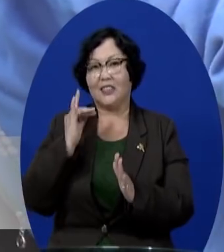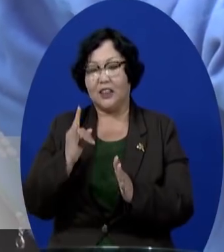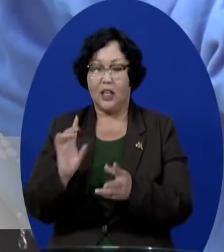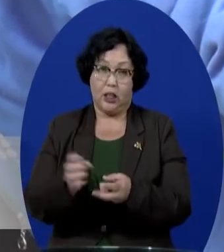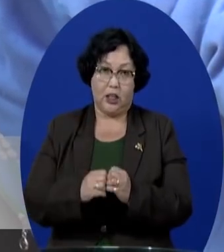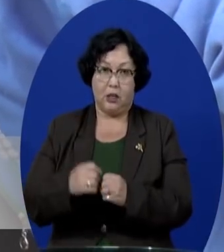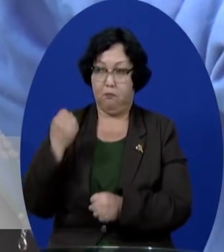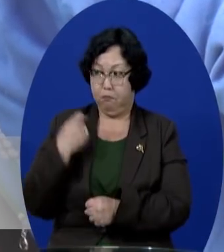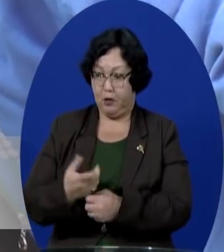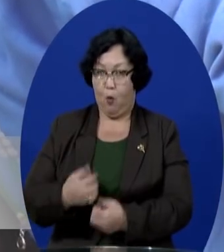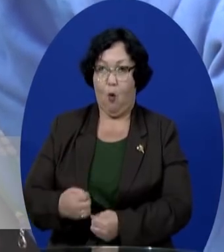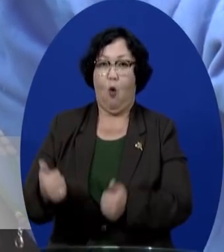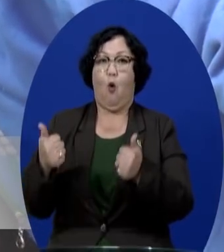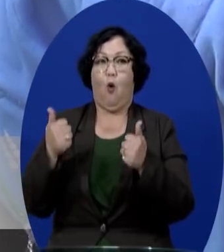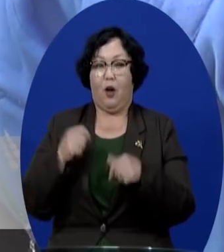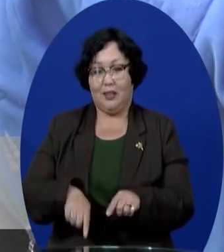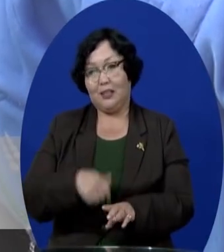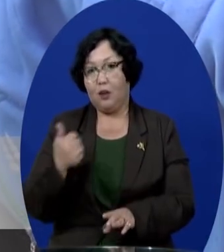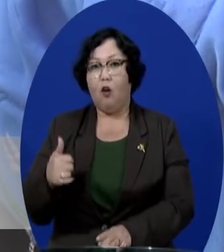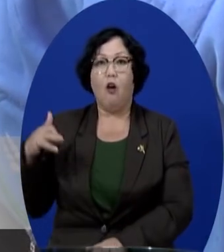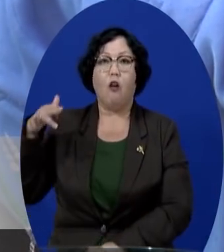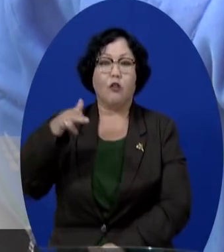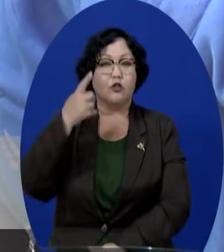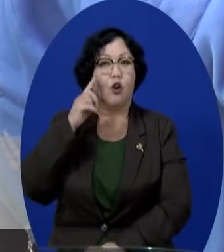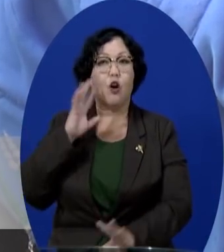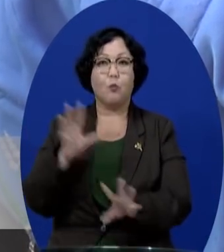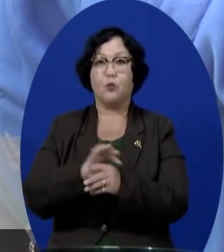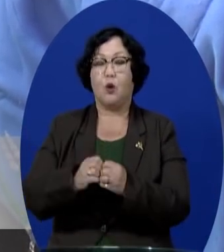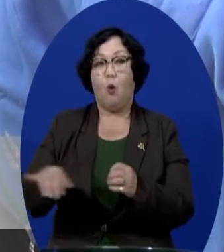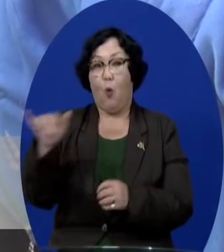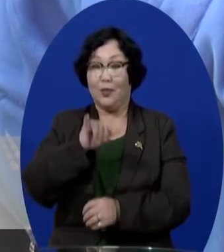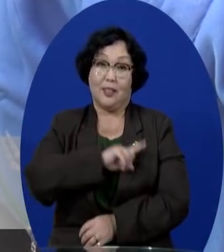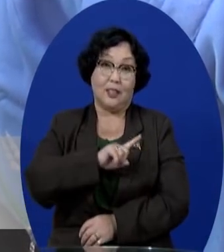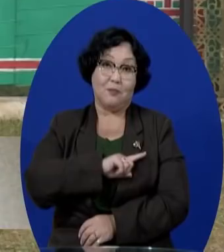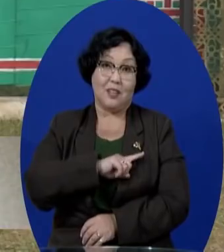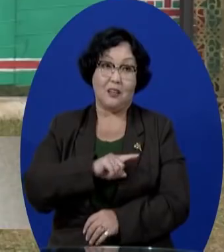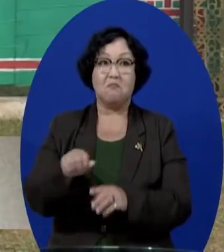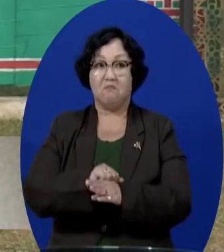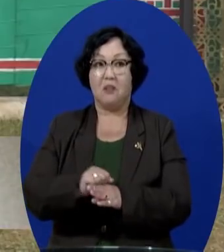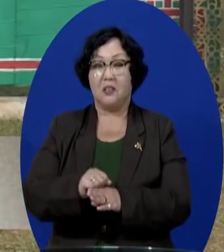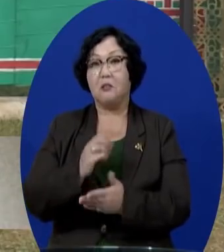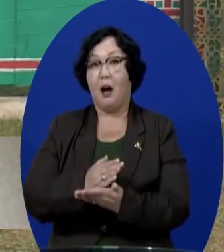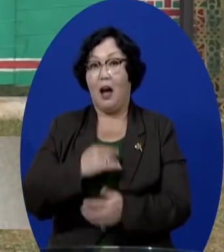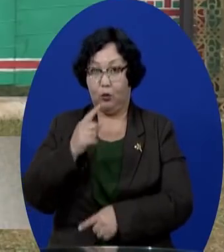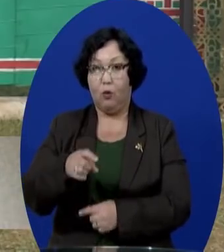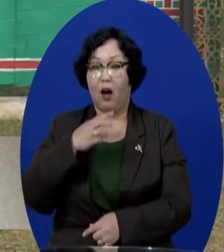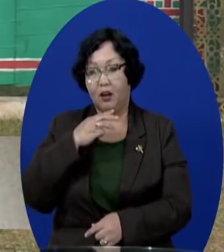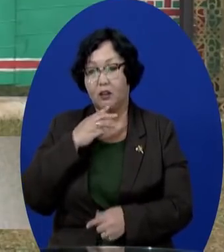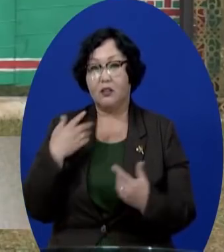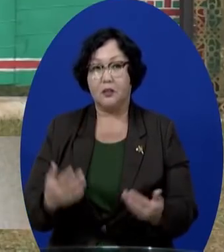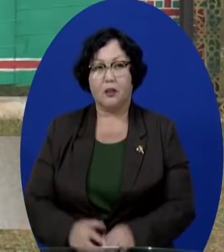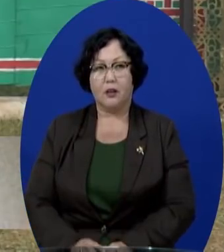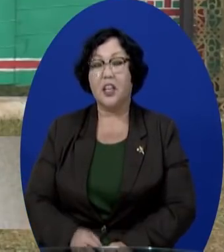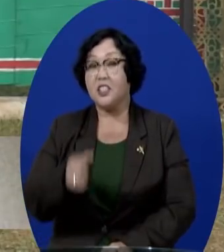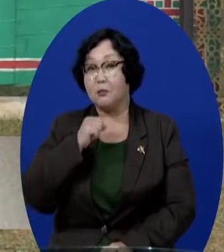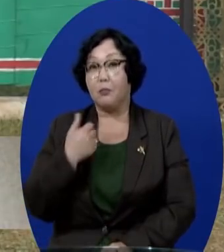табуулж чадсан байна. Энэ бүхнийхээ хажуугаар онцгой зохион бүтээж улсын тэмцээнд шантарлаггүй бэлдэж байгаа гэдгээ бидэнд ярьсан юм а.